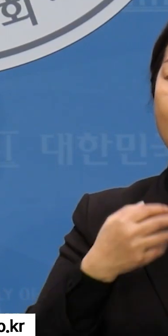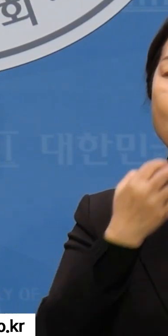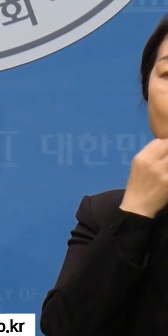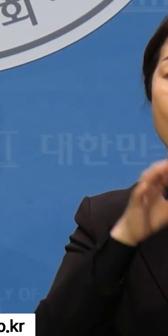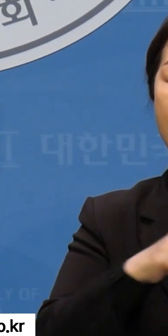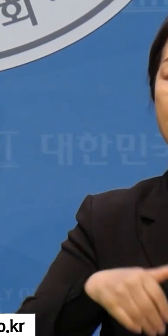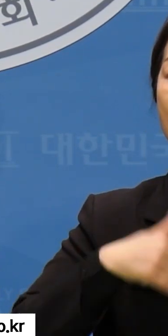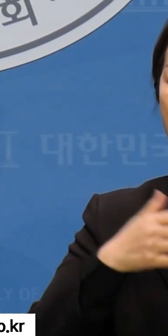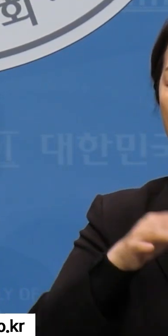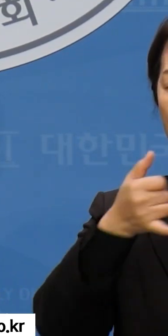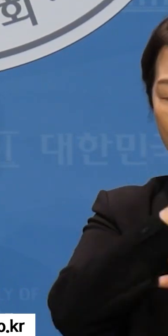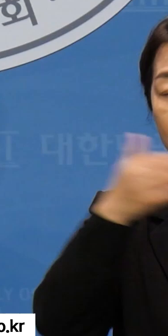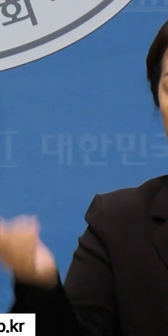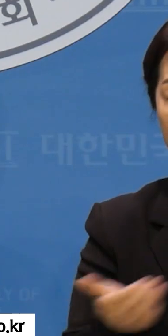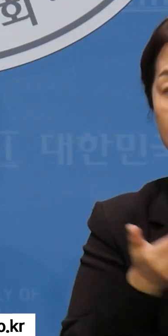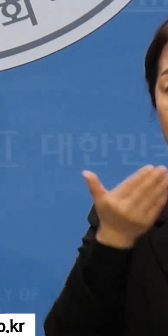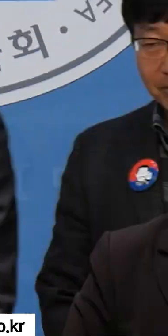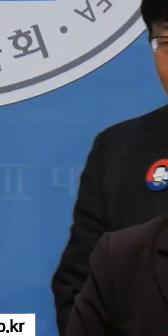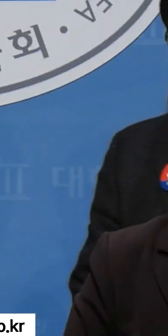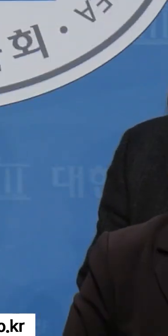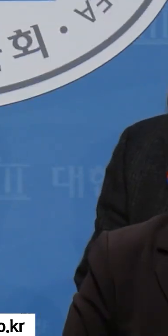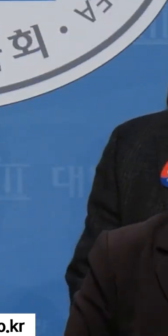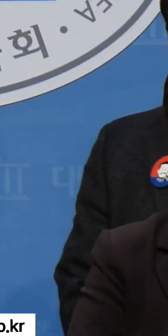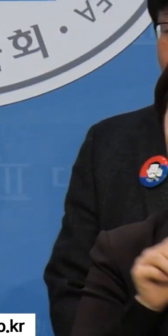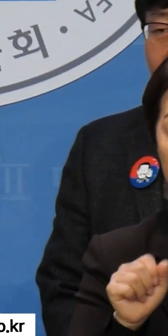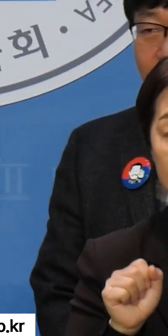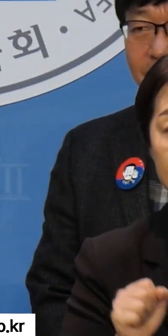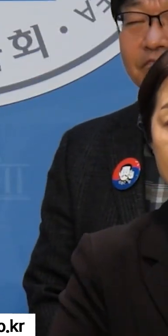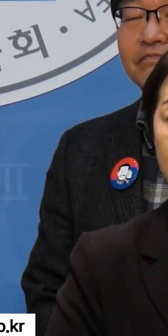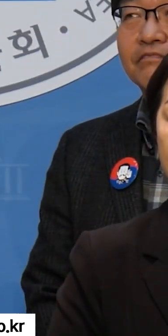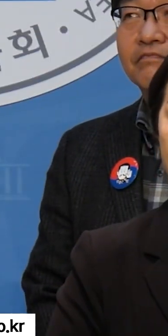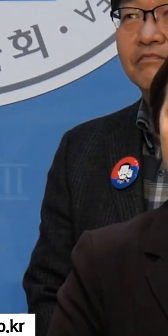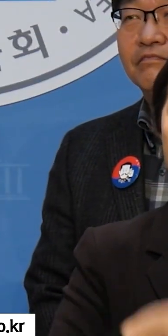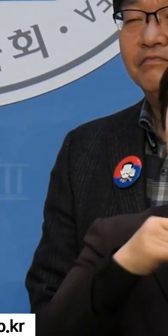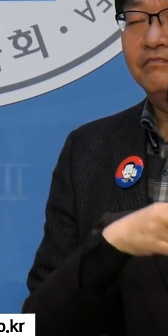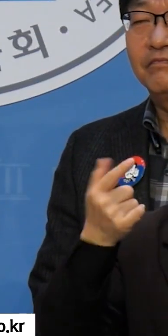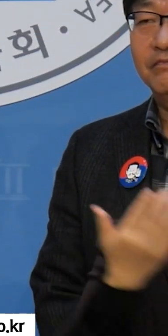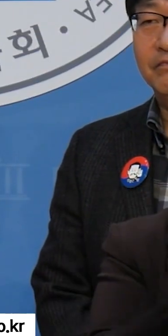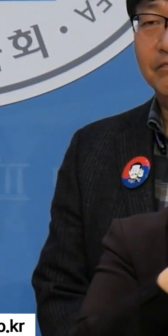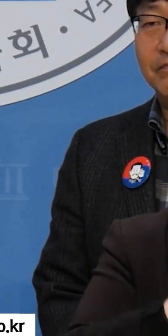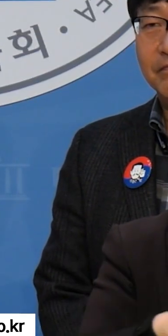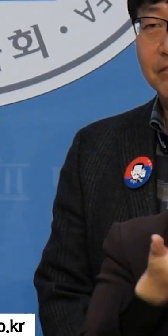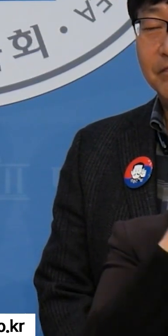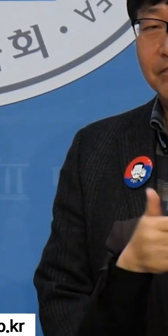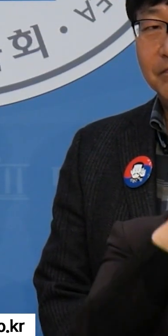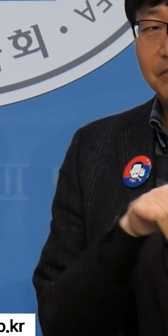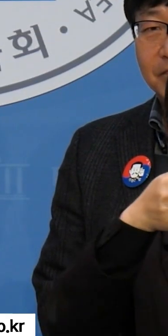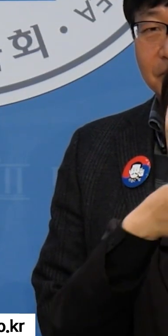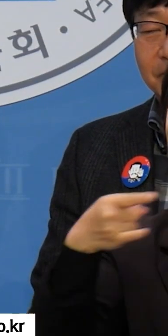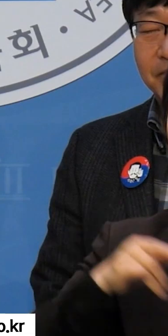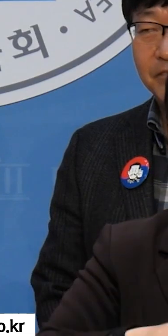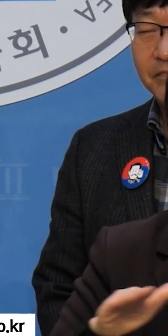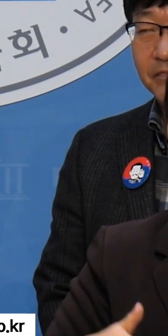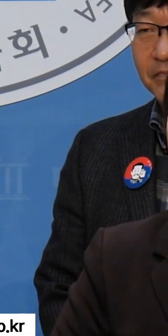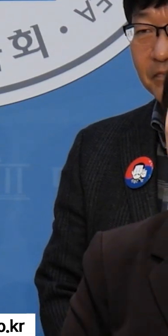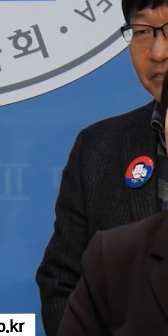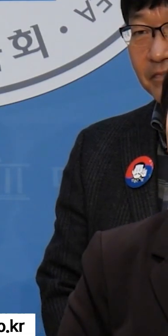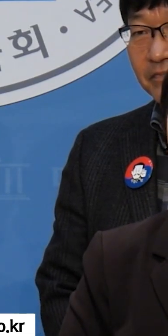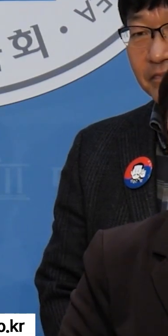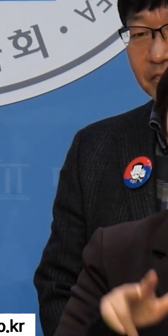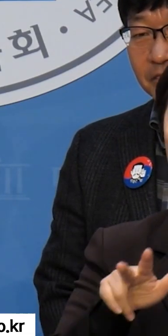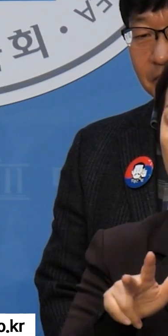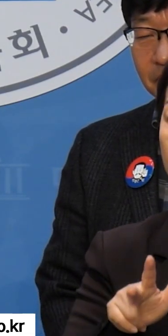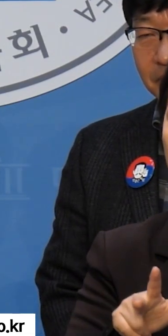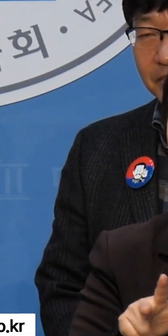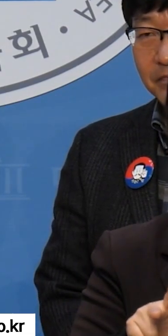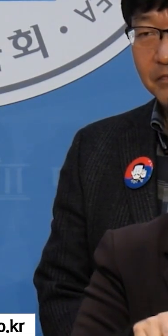봄 꼭 이루어내겠습니다. 감사합니다. 안녕하십니까. 네, 시사발전소 한진 소장이라고 합니다. 지금 상당히